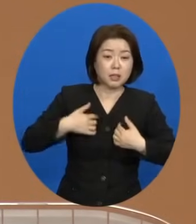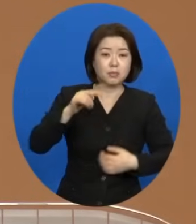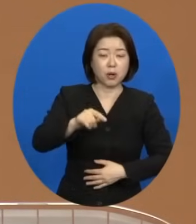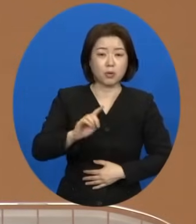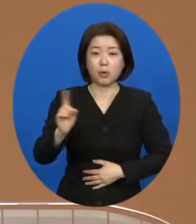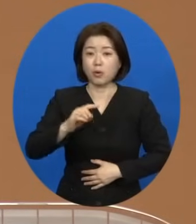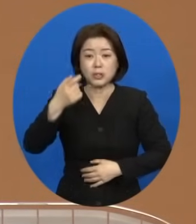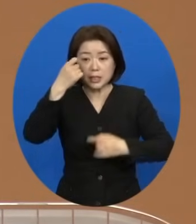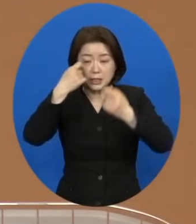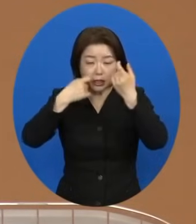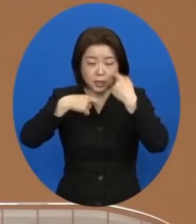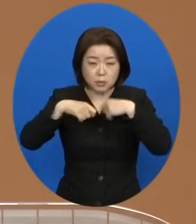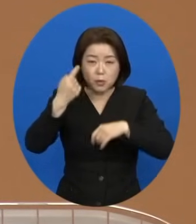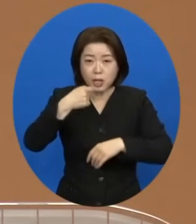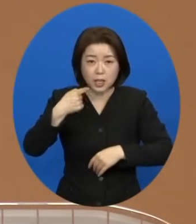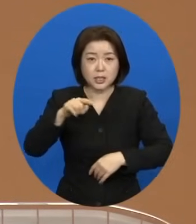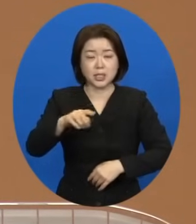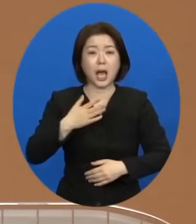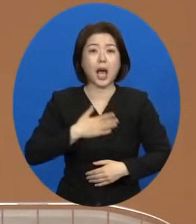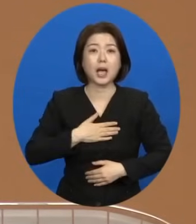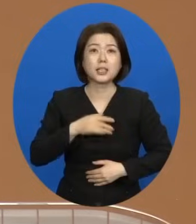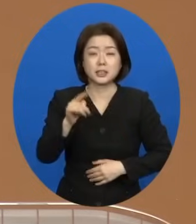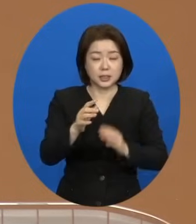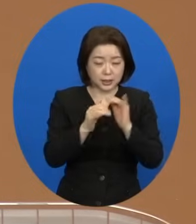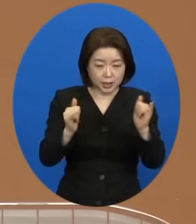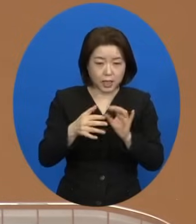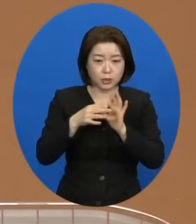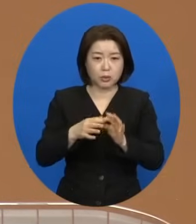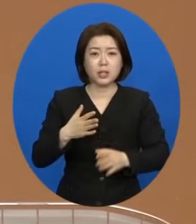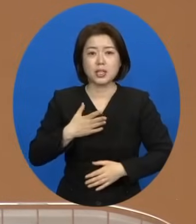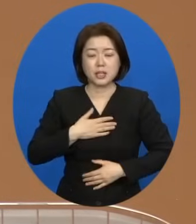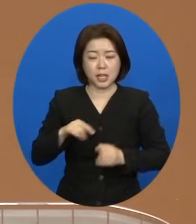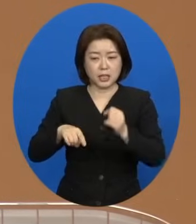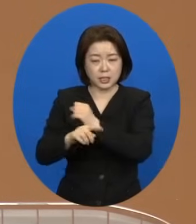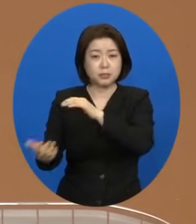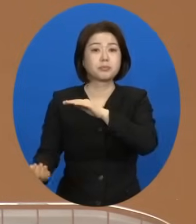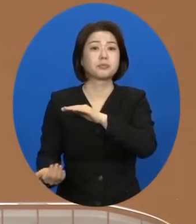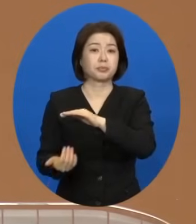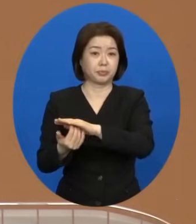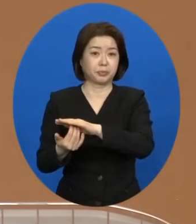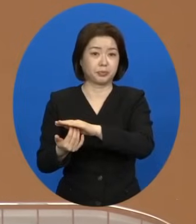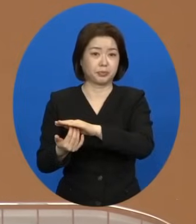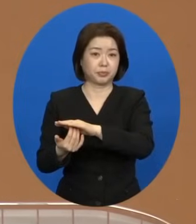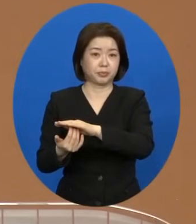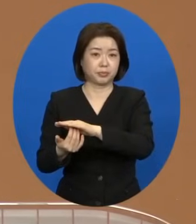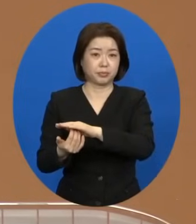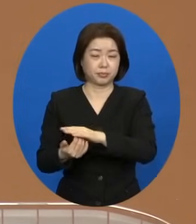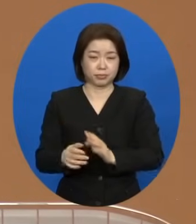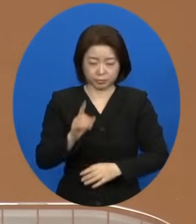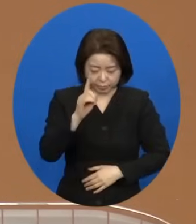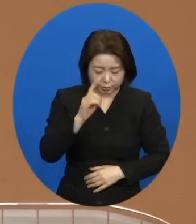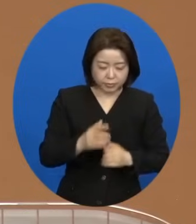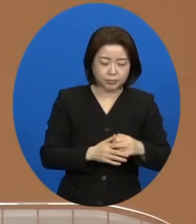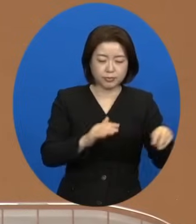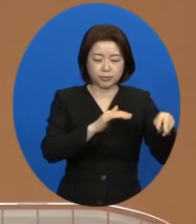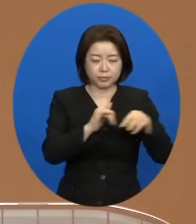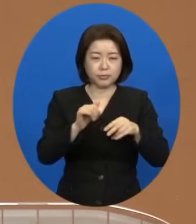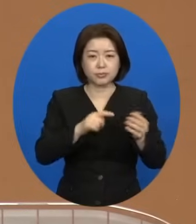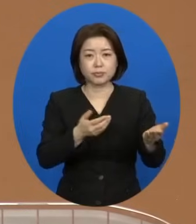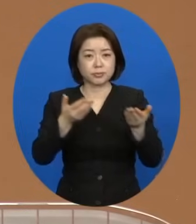하는지를 아는 그 자를 통해서 내 뜻을 이룰 거야 바로 하나는 사무엘을 그렇게